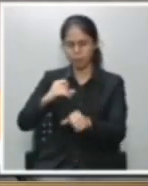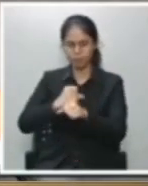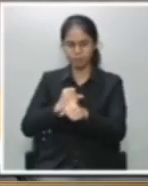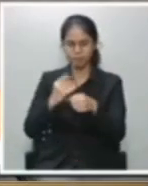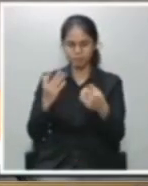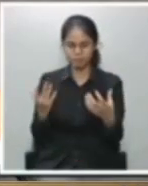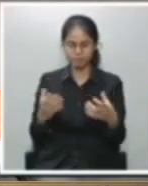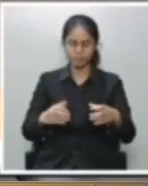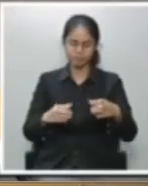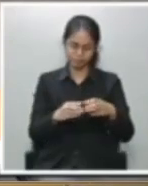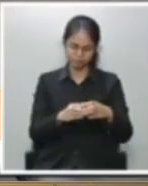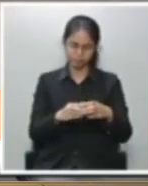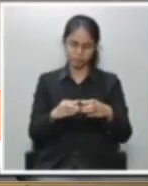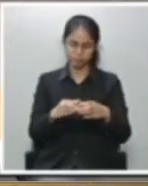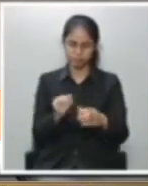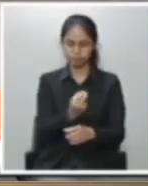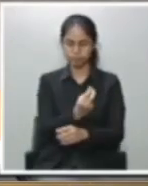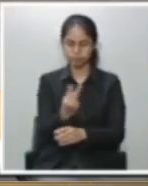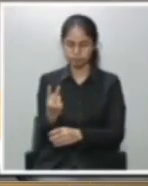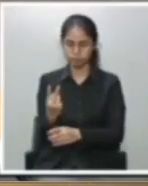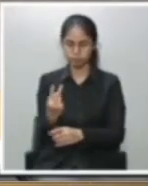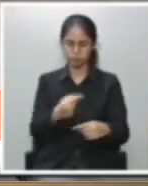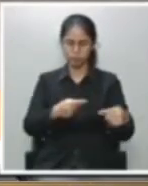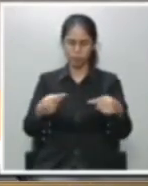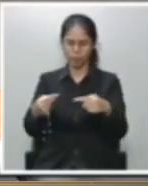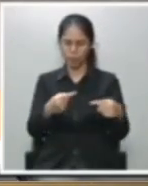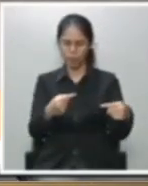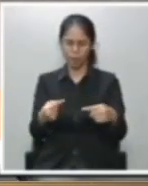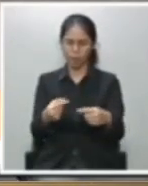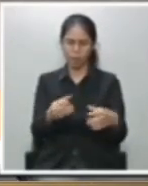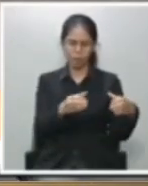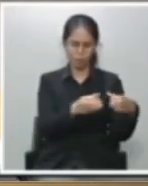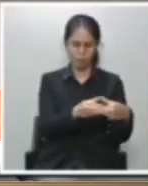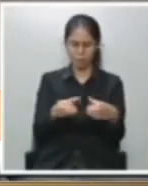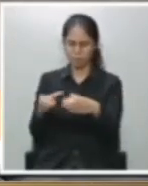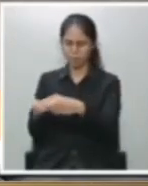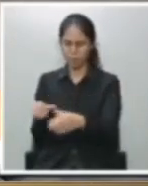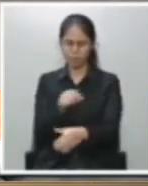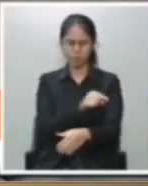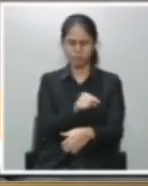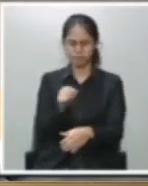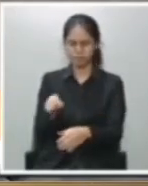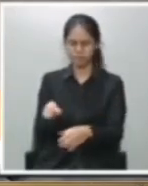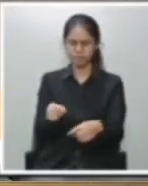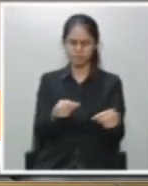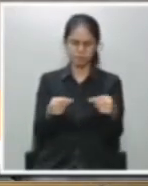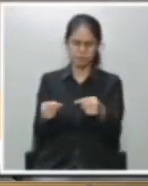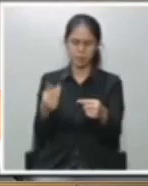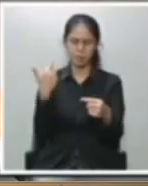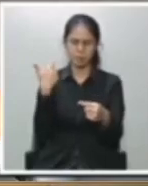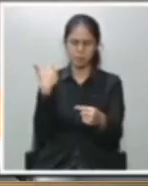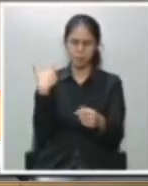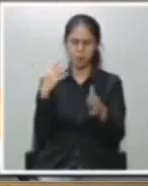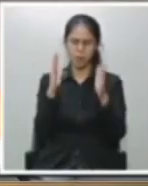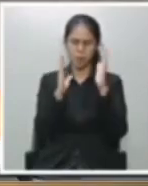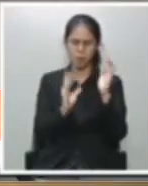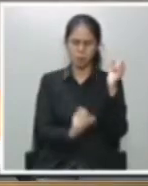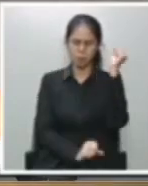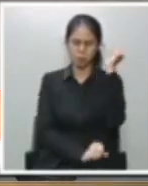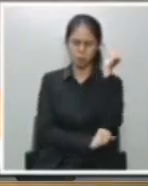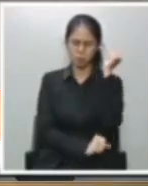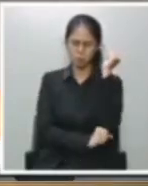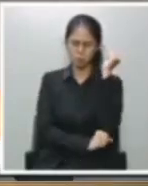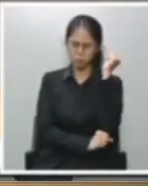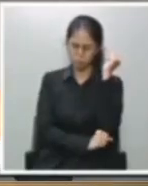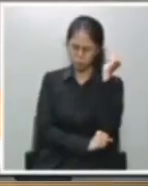องกลุ่มก็ขัดแย้งกันในสองกลุ่มท่านประธานครับมีตั้งแต่คนจนสุดถึงคนรว